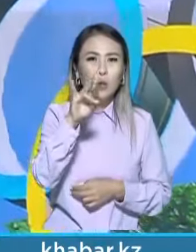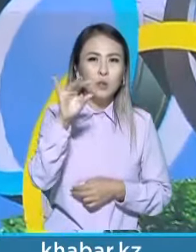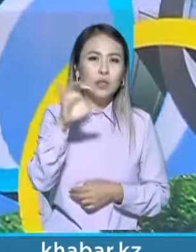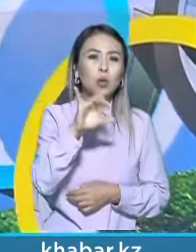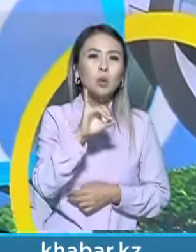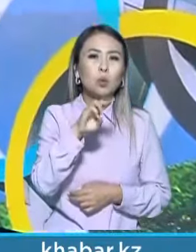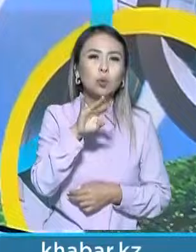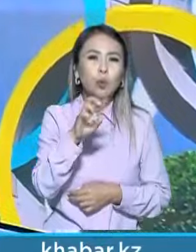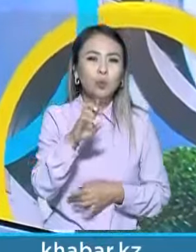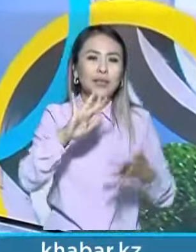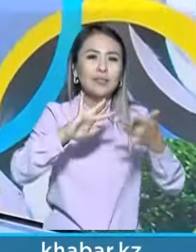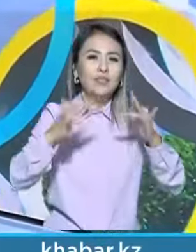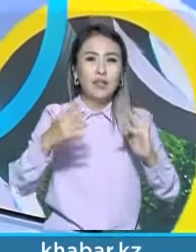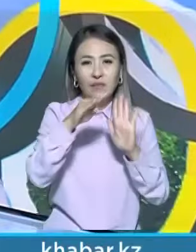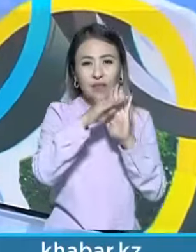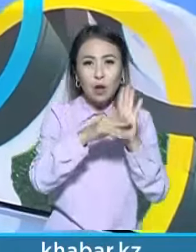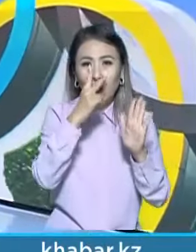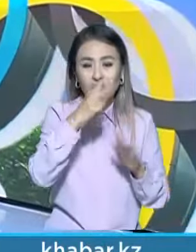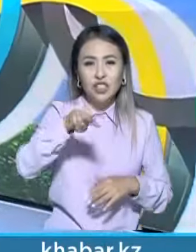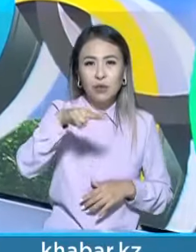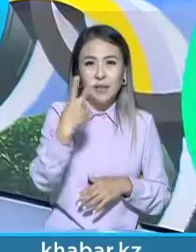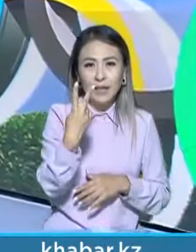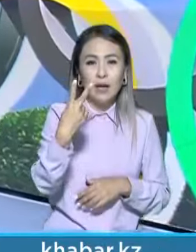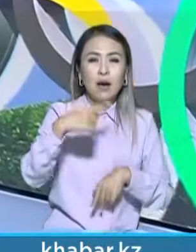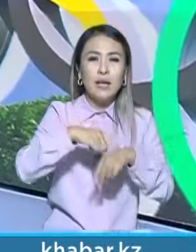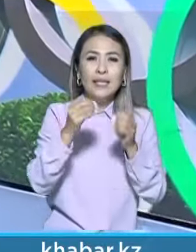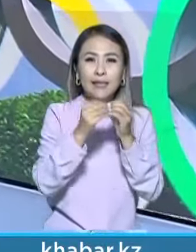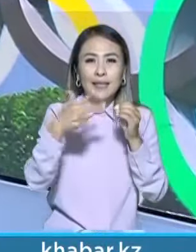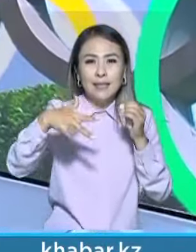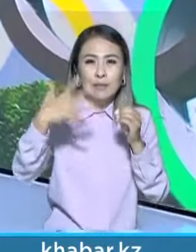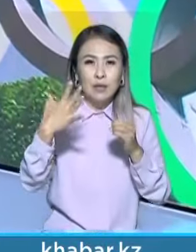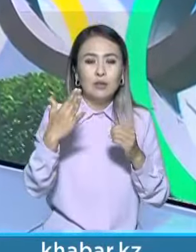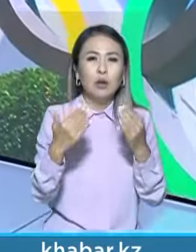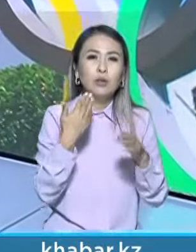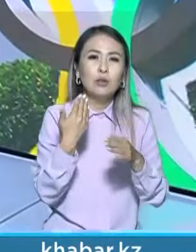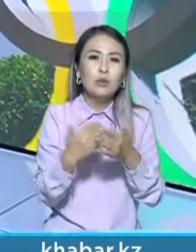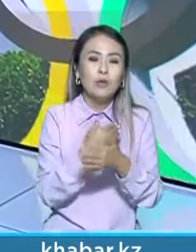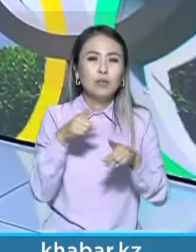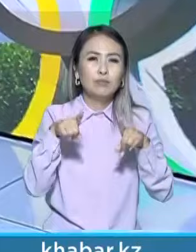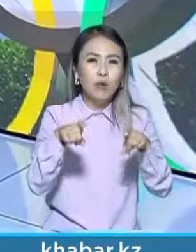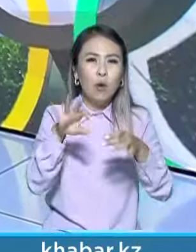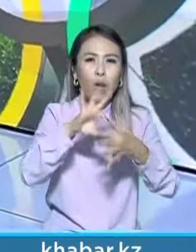және әлеуметтік желілерден көре аласыз. Ал 22:35-те ауыр атлетикадан ерлер арасындағы